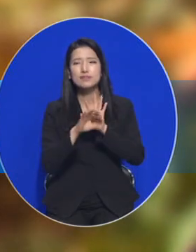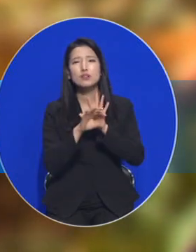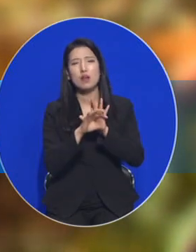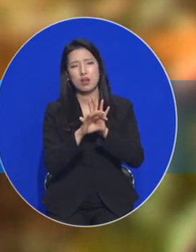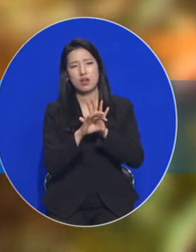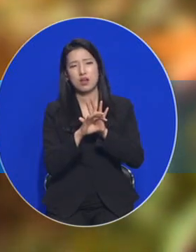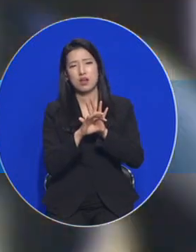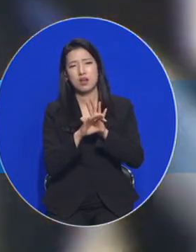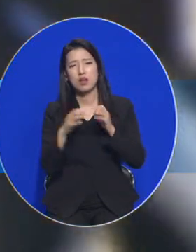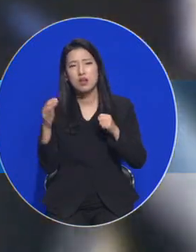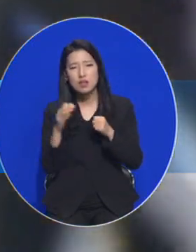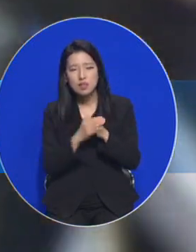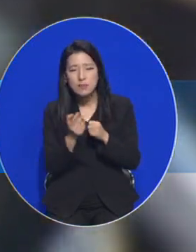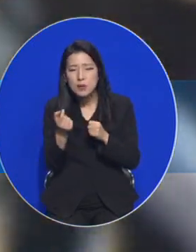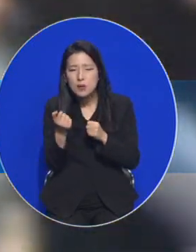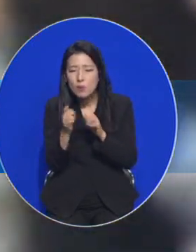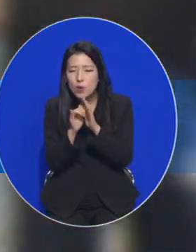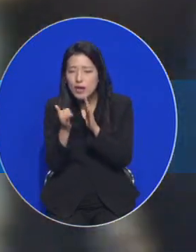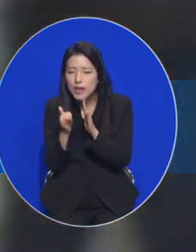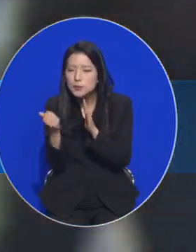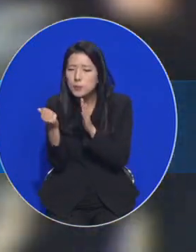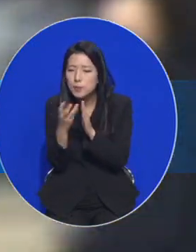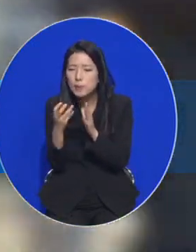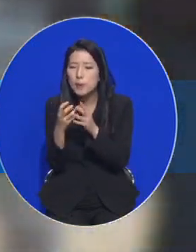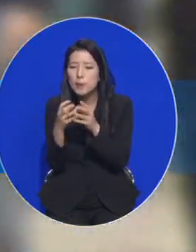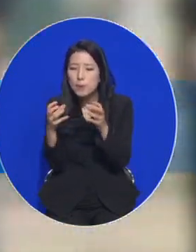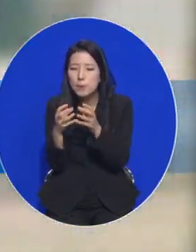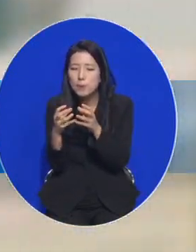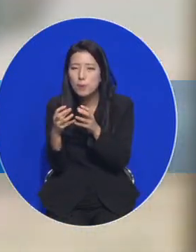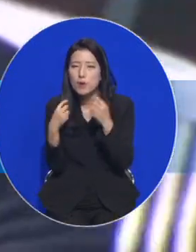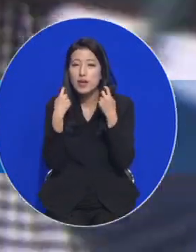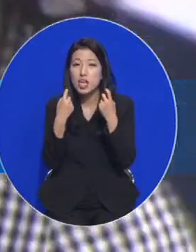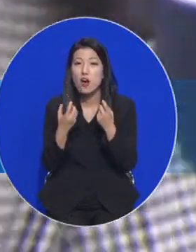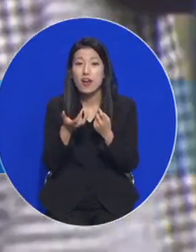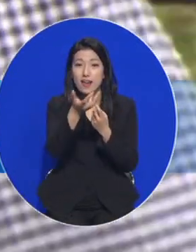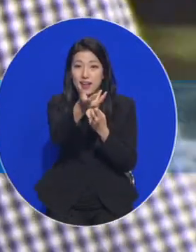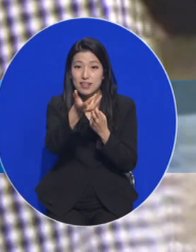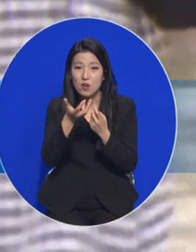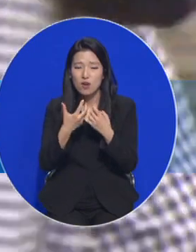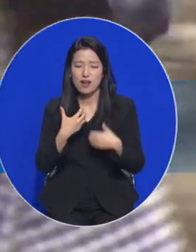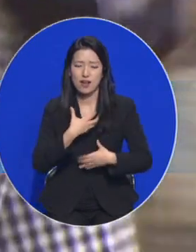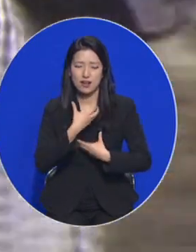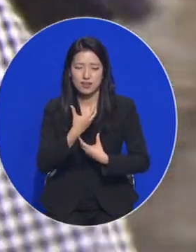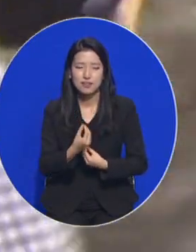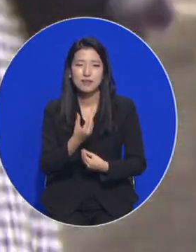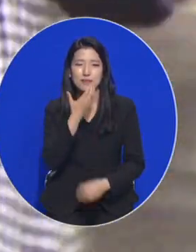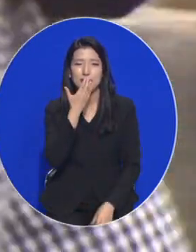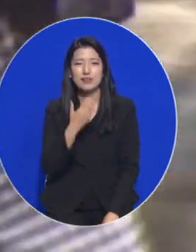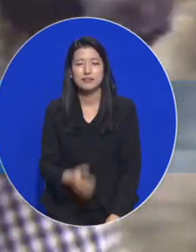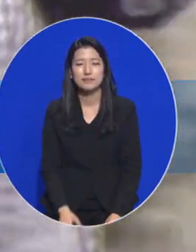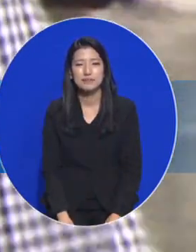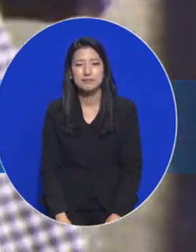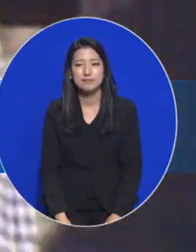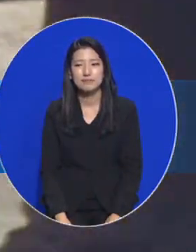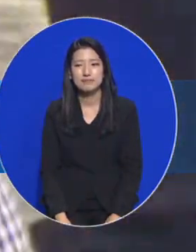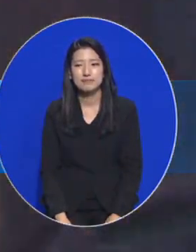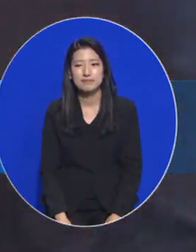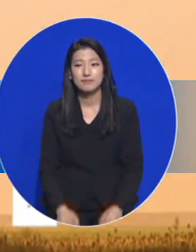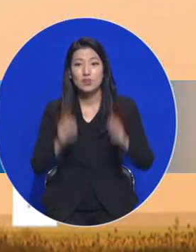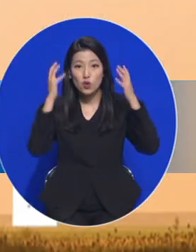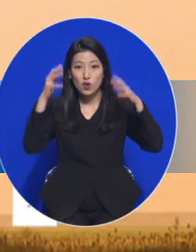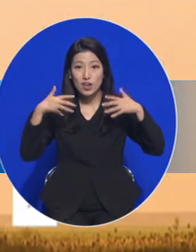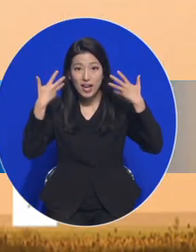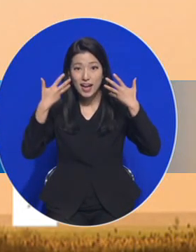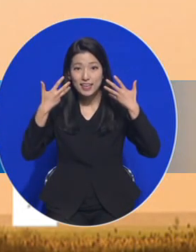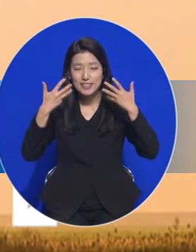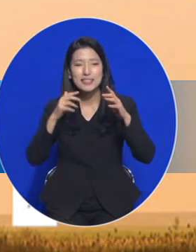상황에 맞게 소규모 가족 단위의 대국민 안전여행 캠페인을 진행하기로 했습니다 이를 위해 가을 비대면 관광지